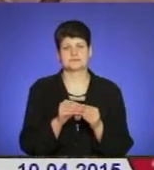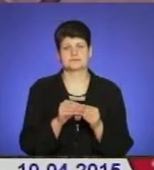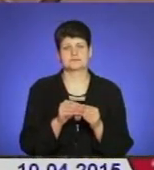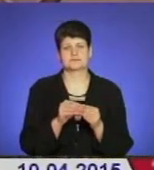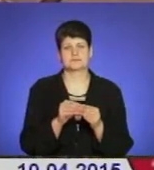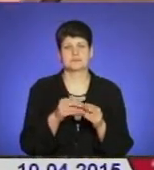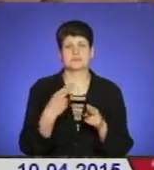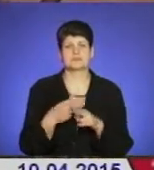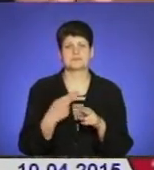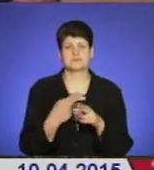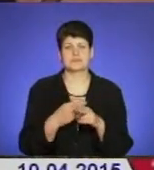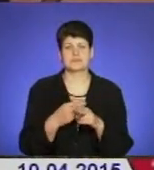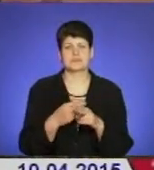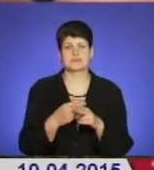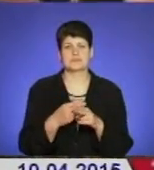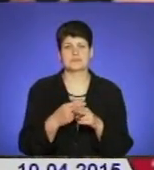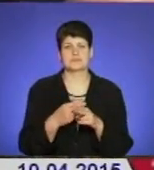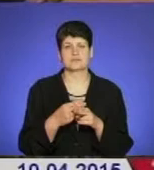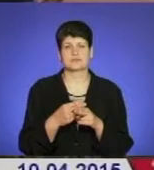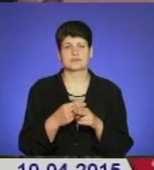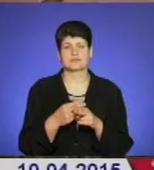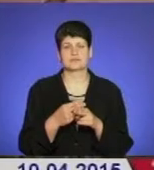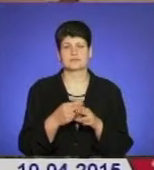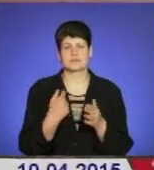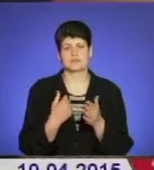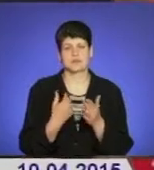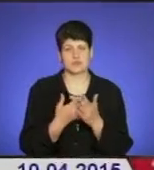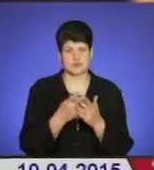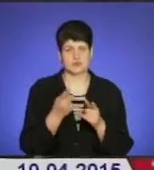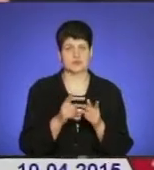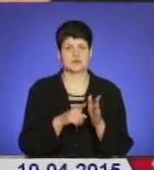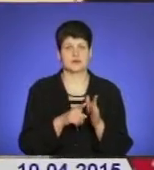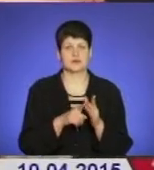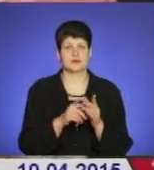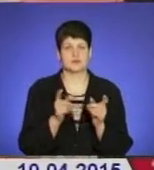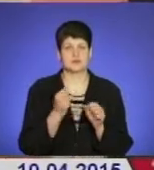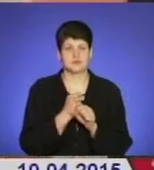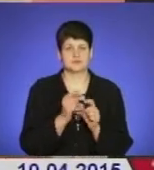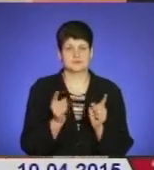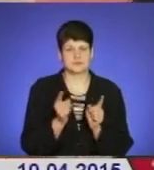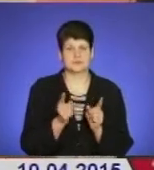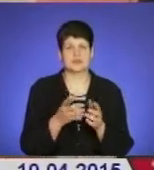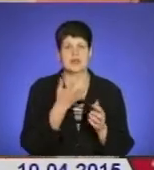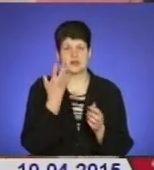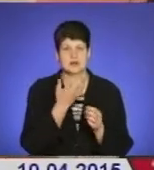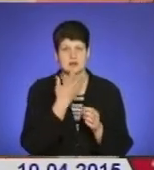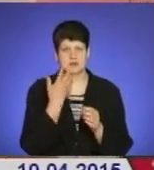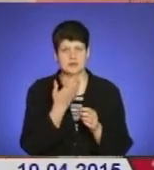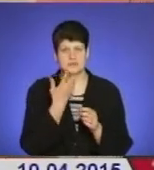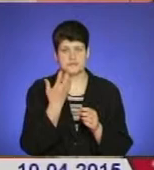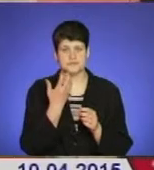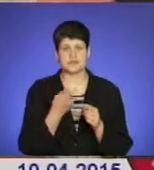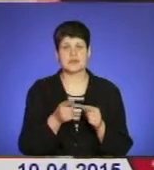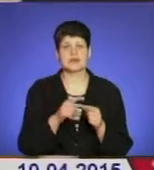може, метал, то вставляється в різ. Він, отакі, заготовка, вставляється, ставиться сюди, вона нагрівається, і